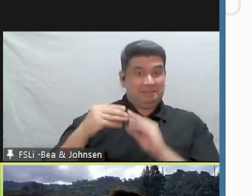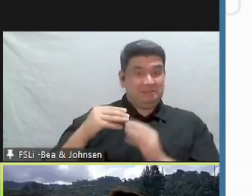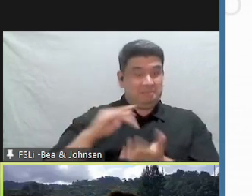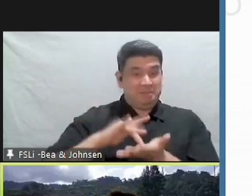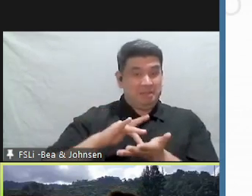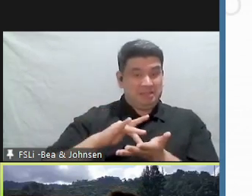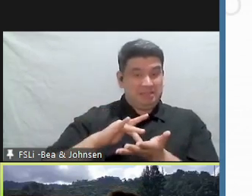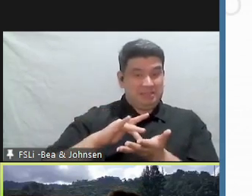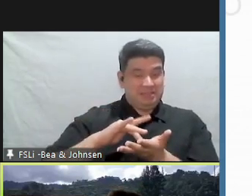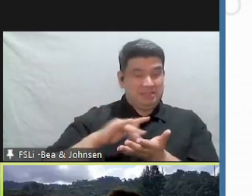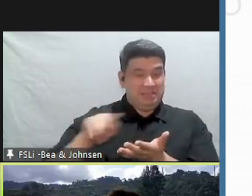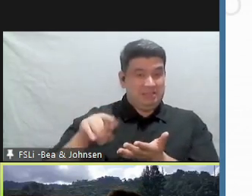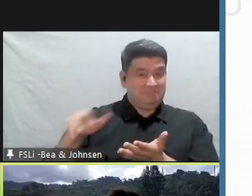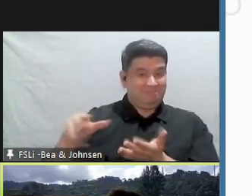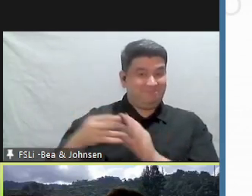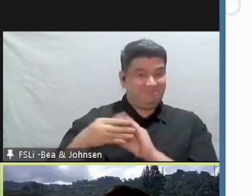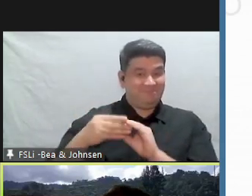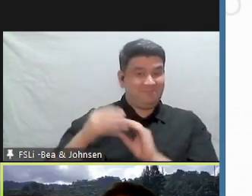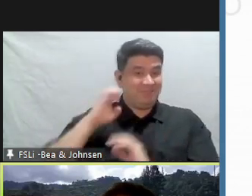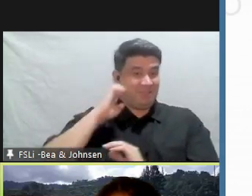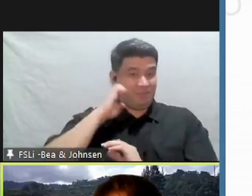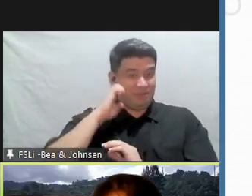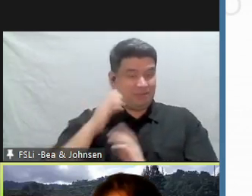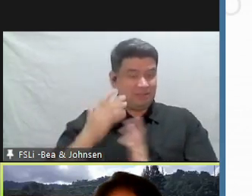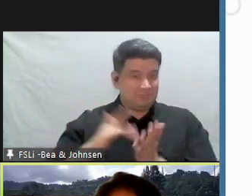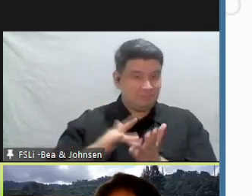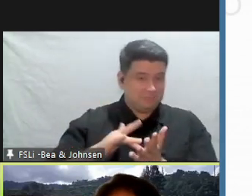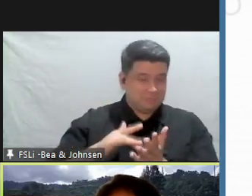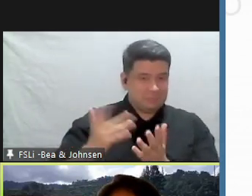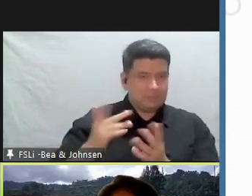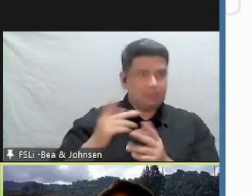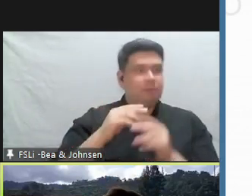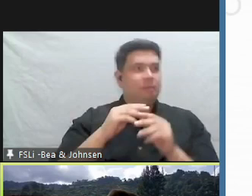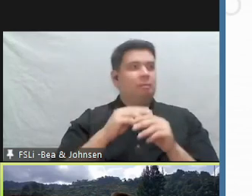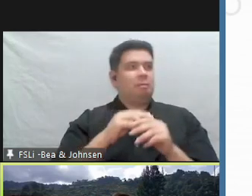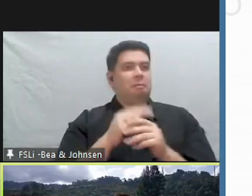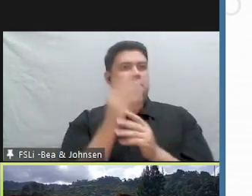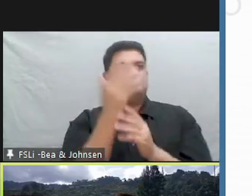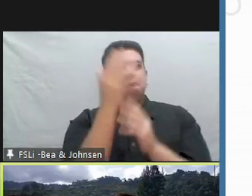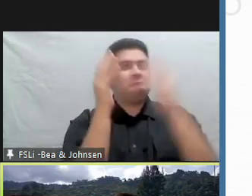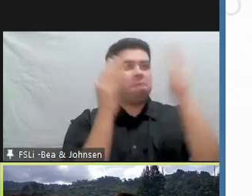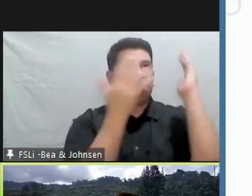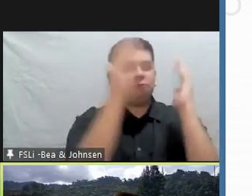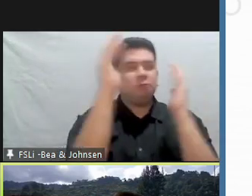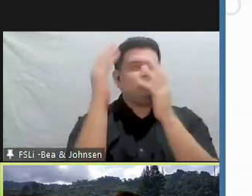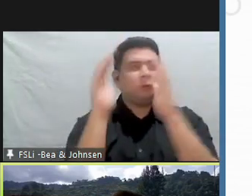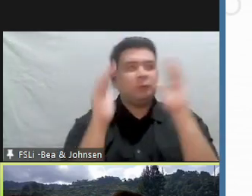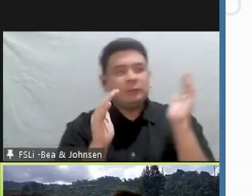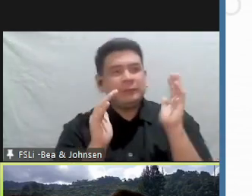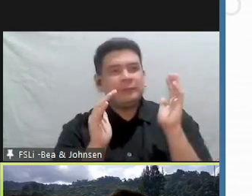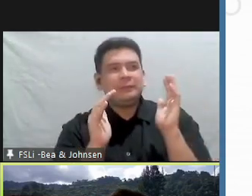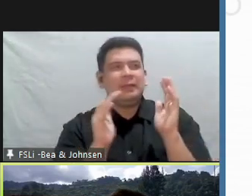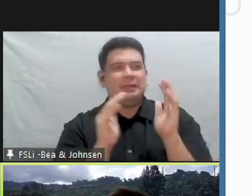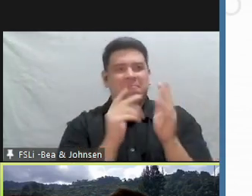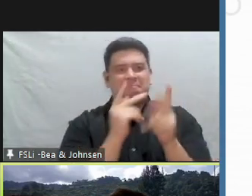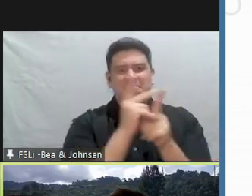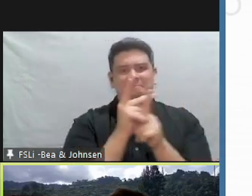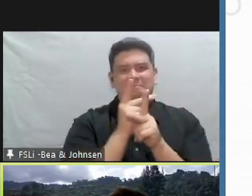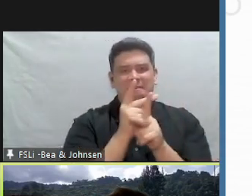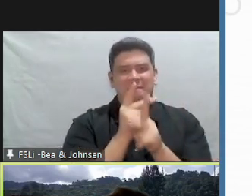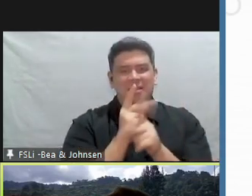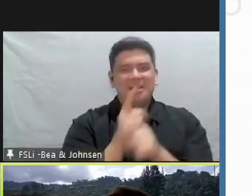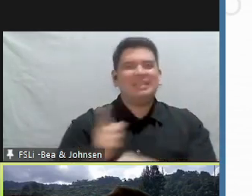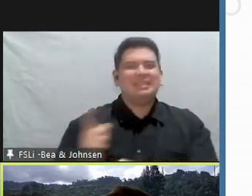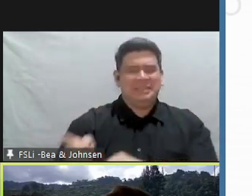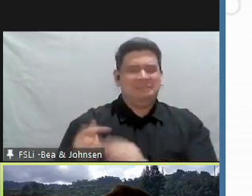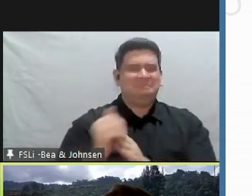kaalaman sa pagpangangalaga ng ating kalikasan. Okay, so... kasi ang ating ang